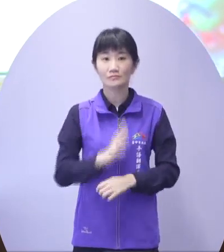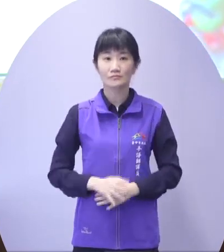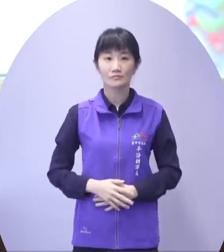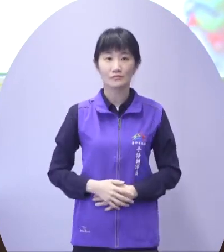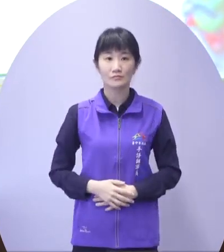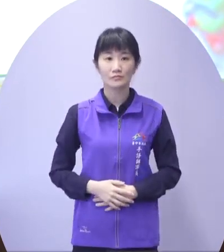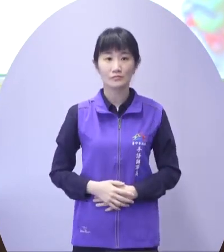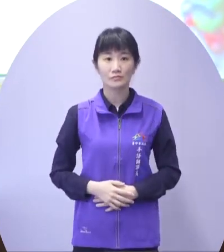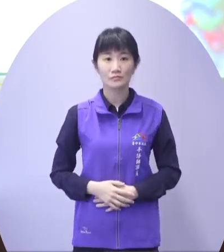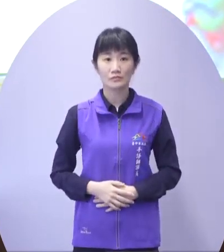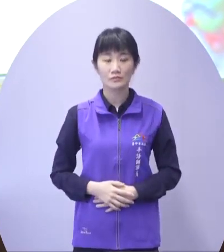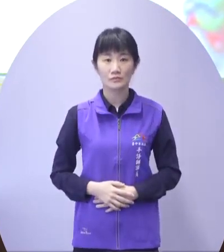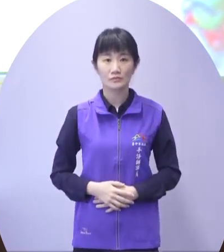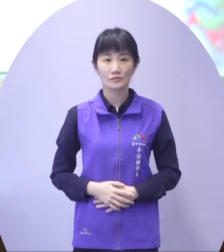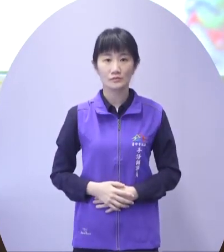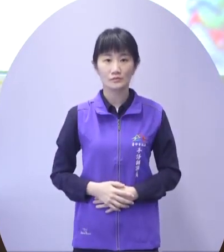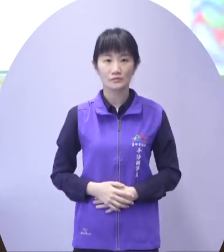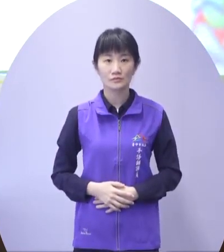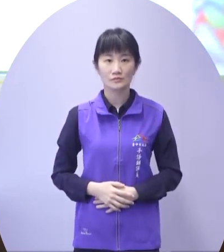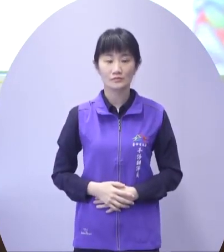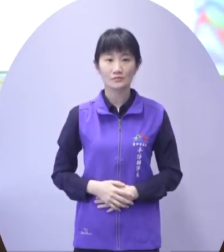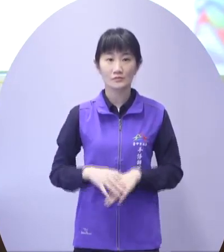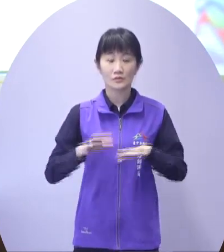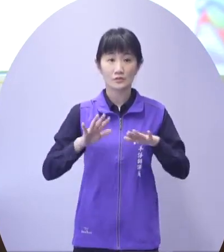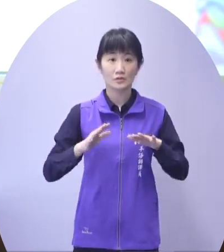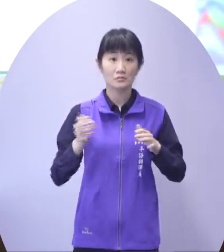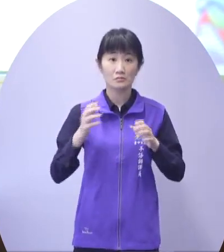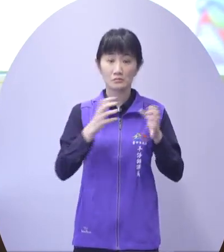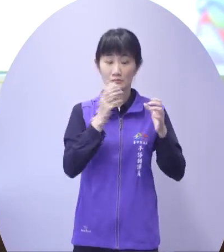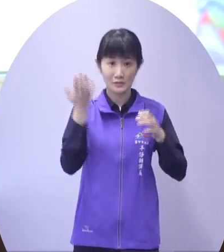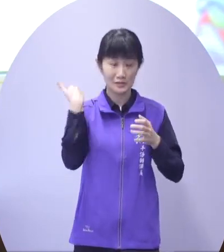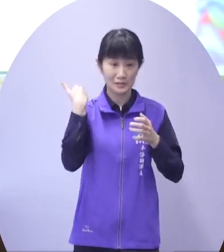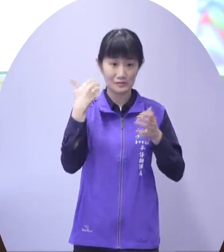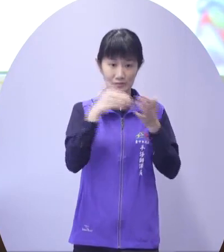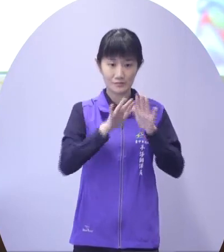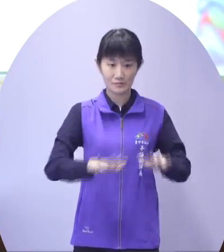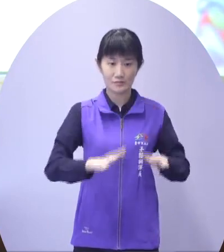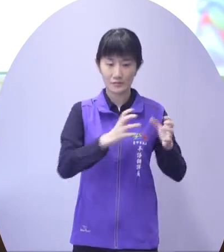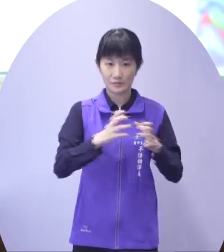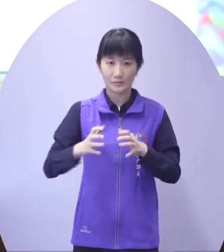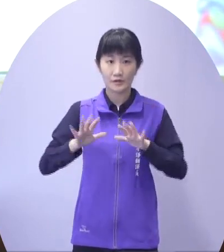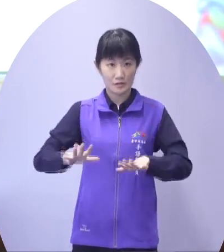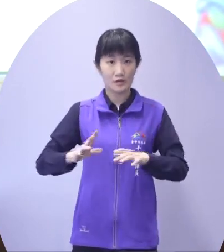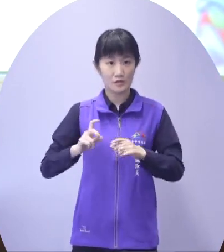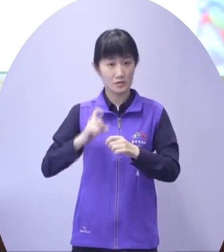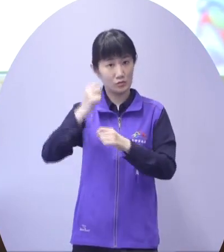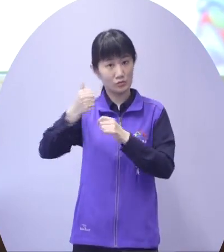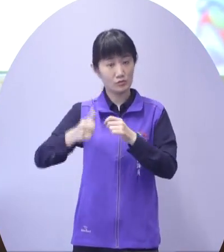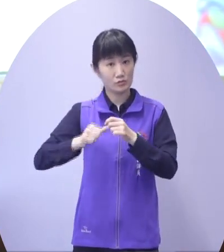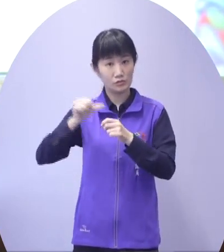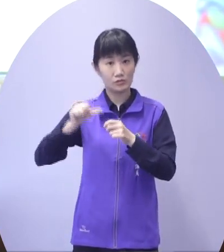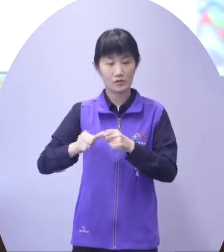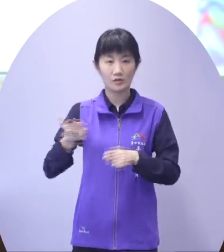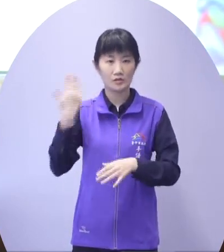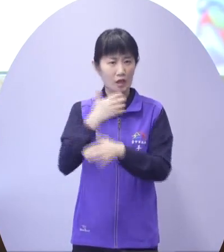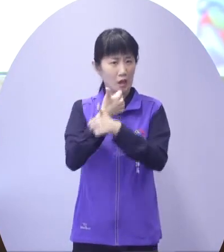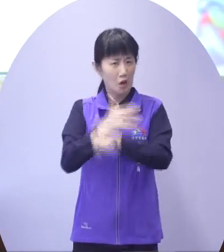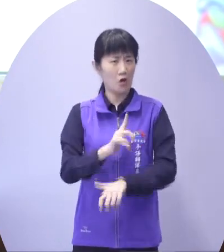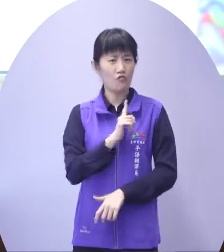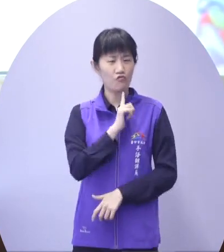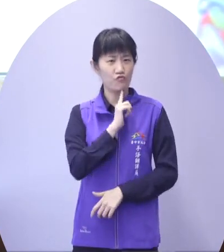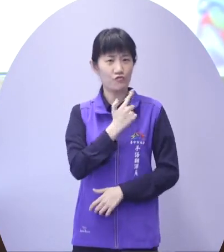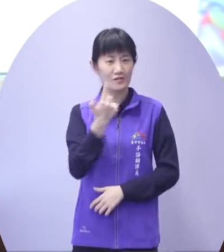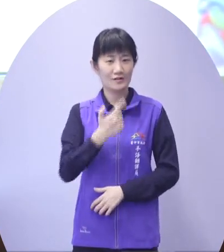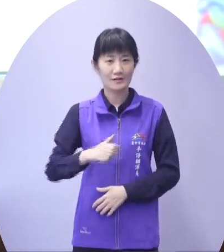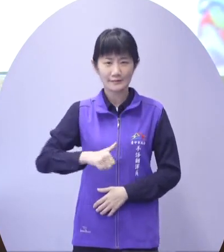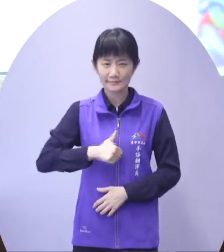呢，我们已经办了这个15年哈，以及10年，所以越办越有经验哈，非